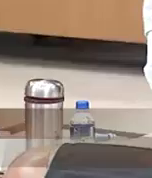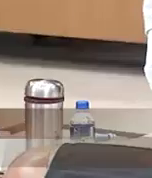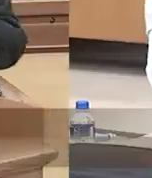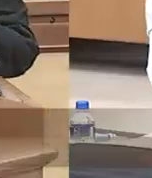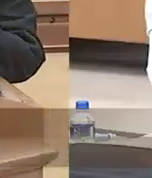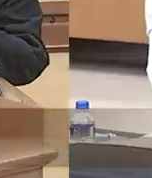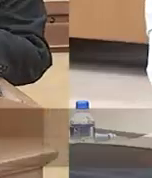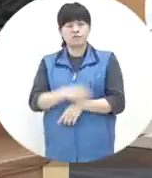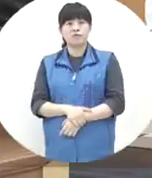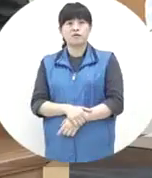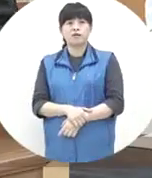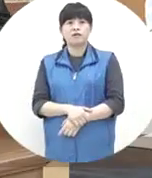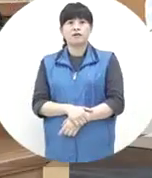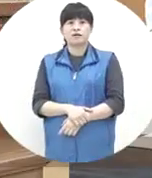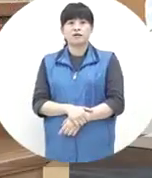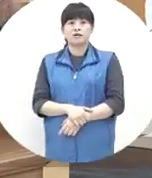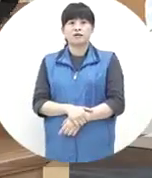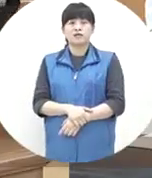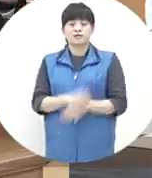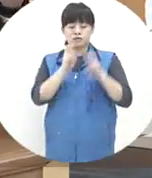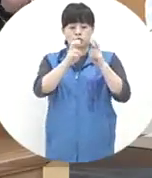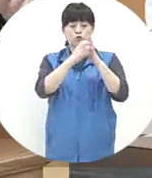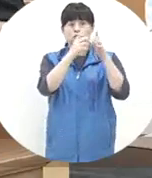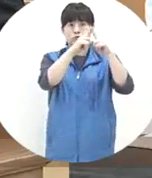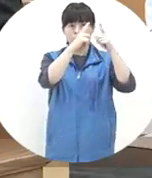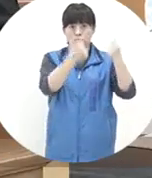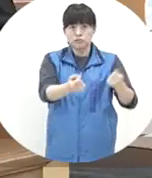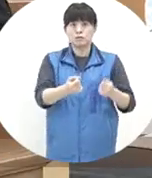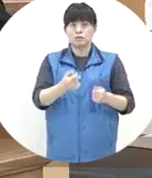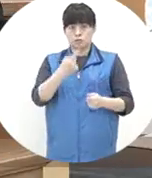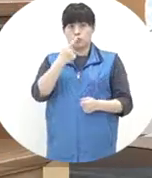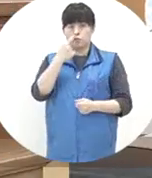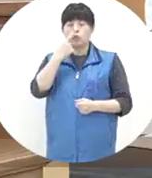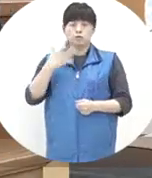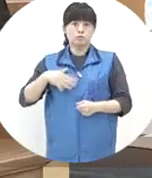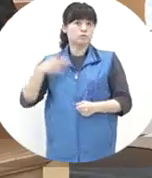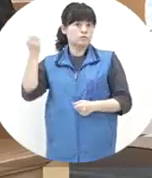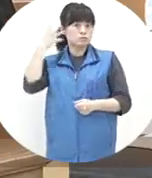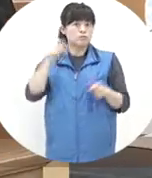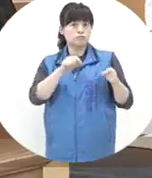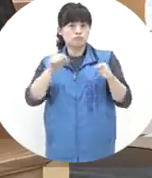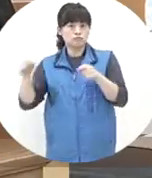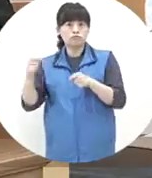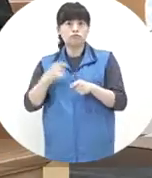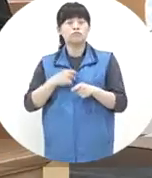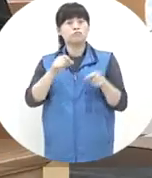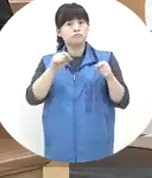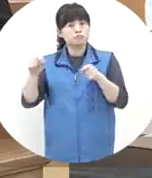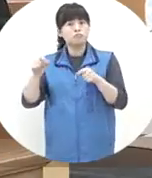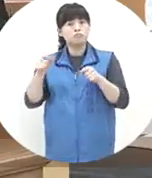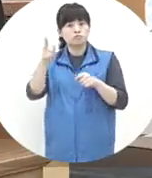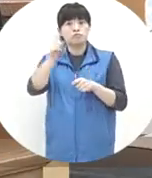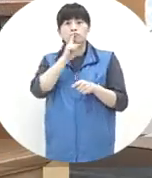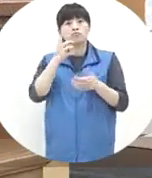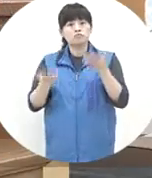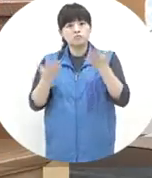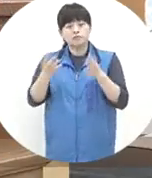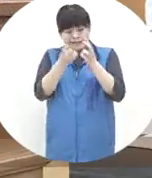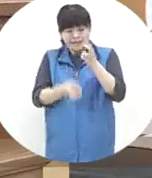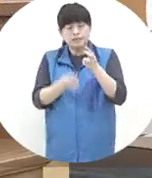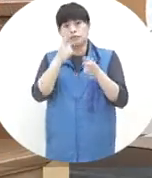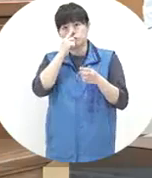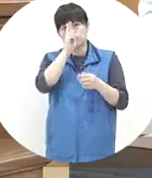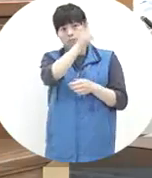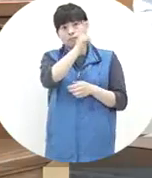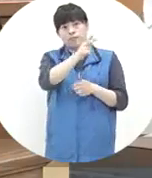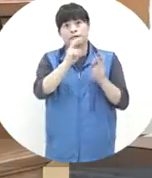答。 这样子，捷运局现在说我知道要延，那延的时间哦，大概您讲的没有错，但详细我要给请